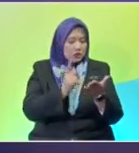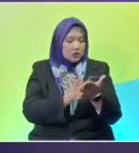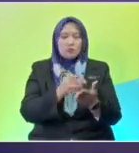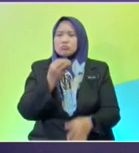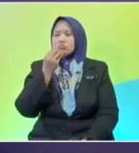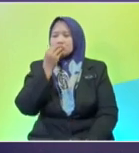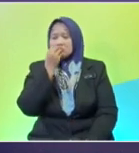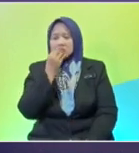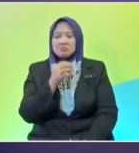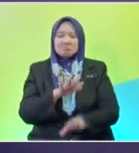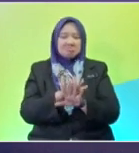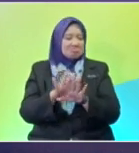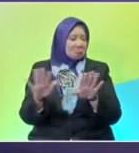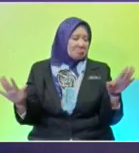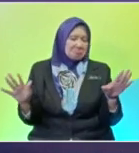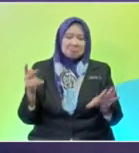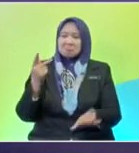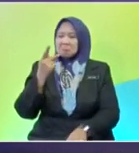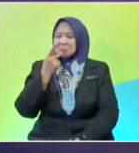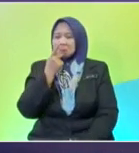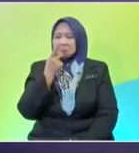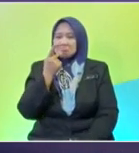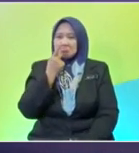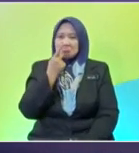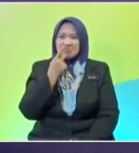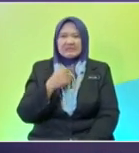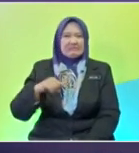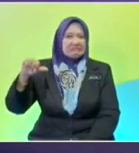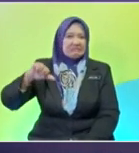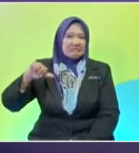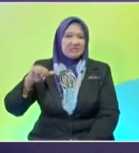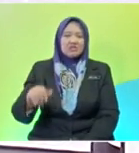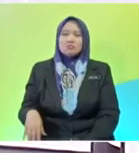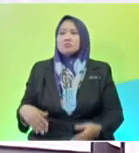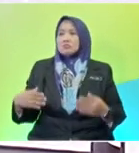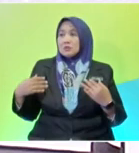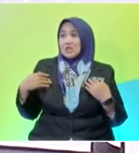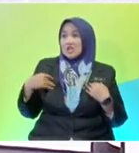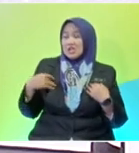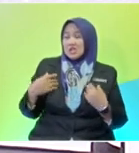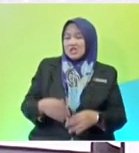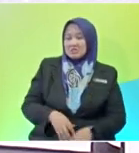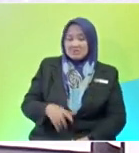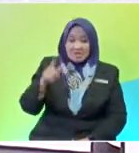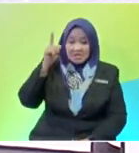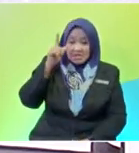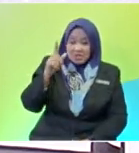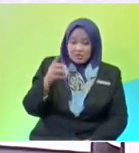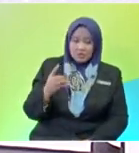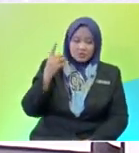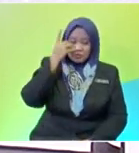boleh tengok Makanan apa yang ada di depan goreng ada nugget ayam goreng